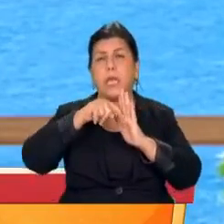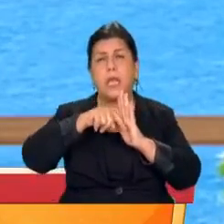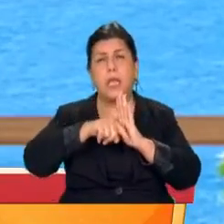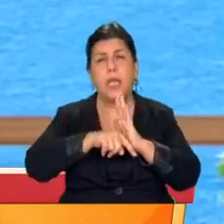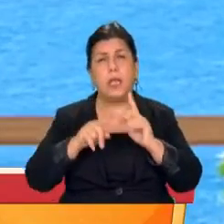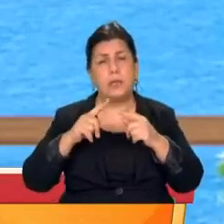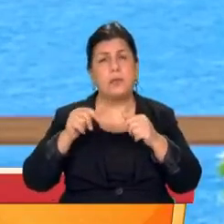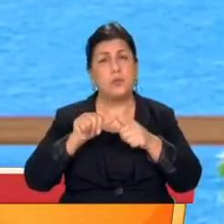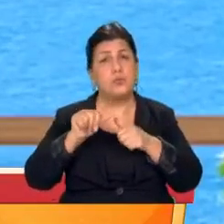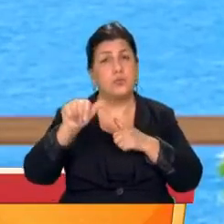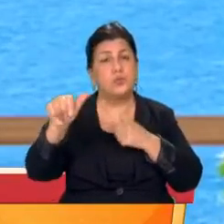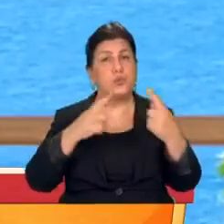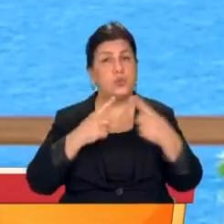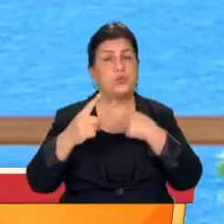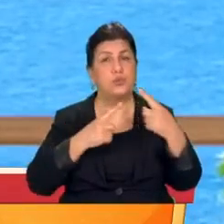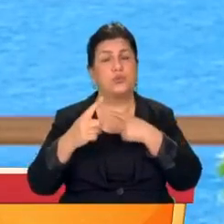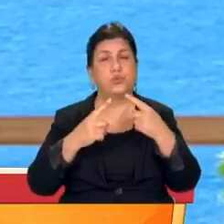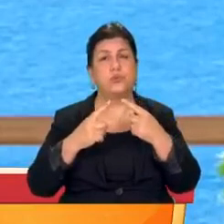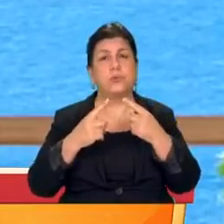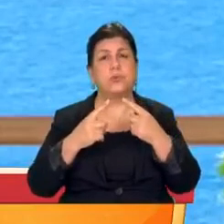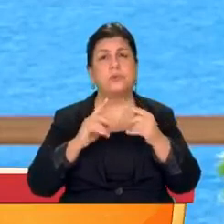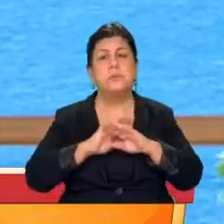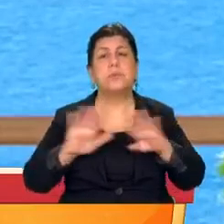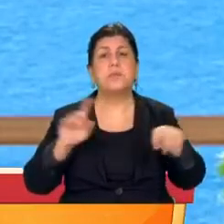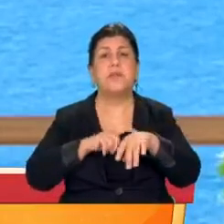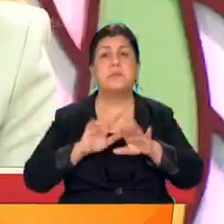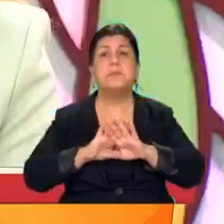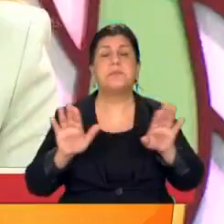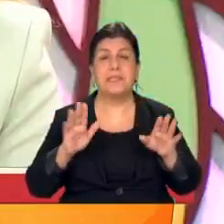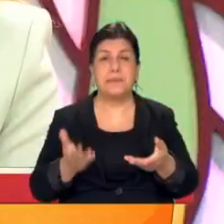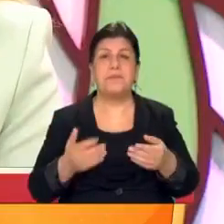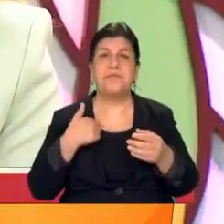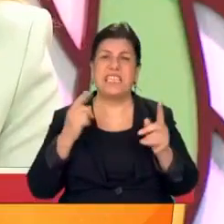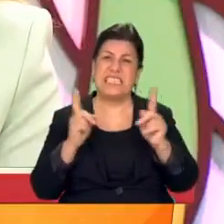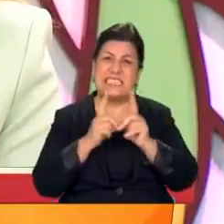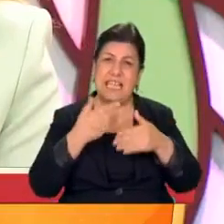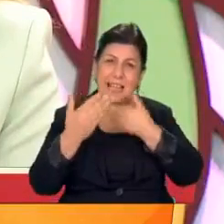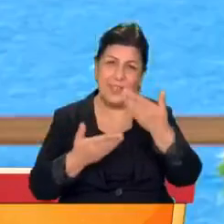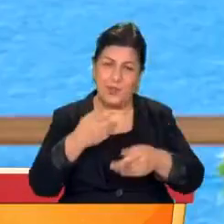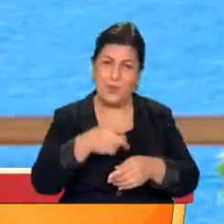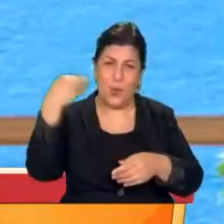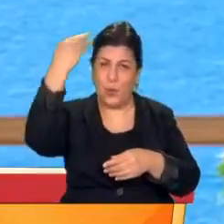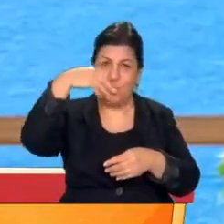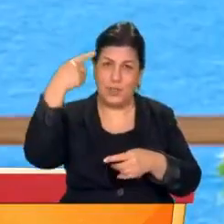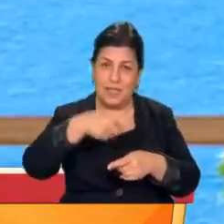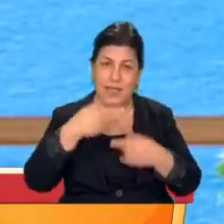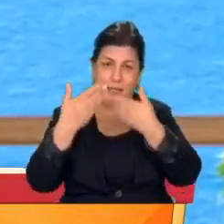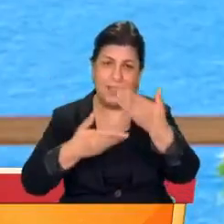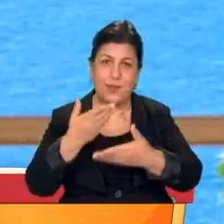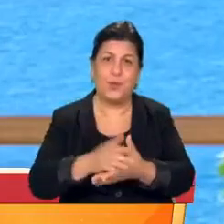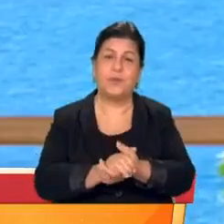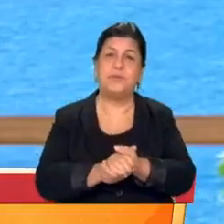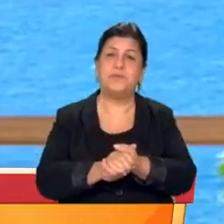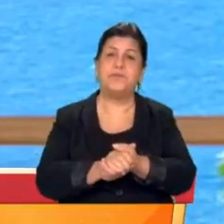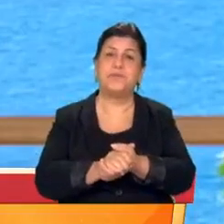gider Ver şunu söyleyelim ayet-i kerimeden Melih tedavi innama yeh dediğine s****